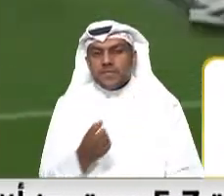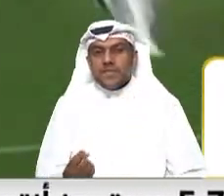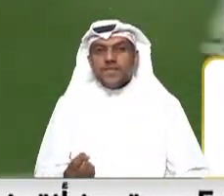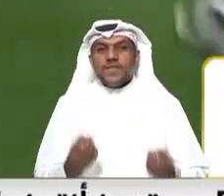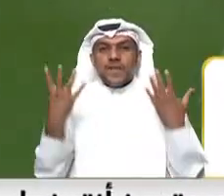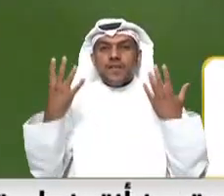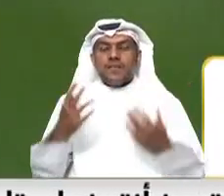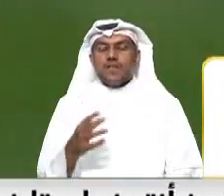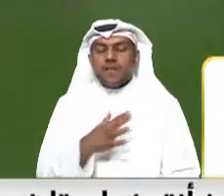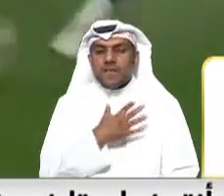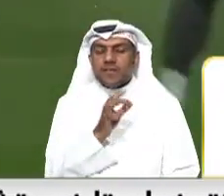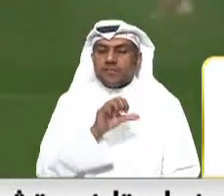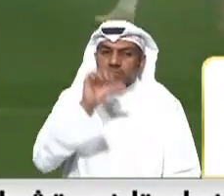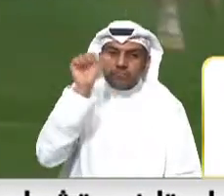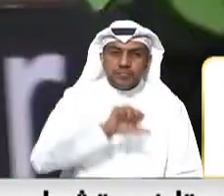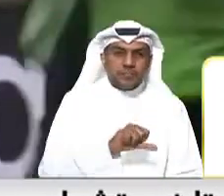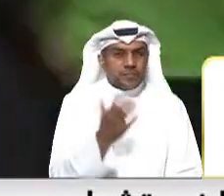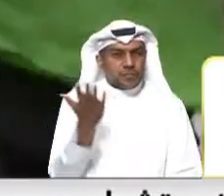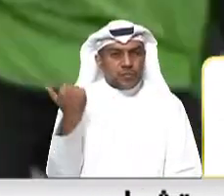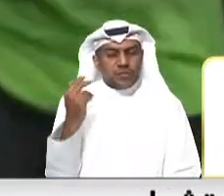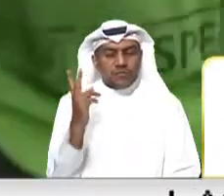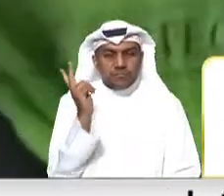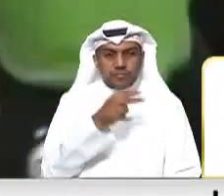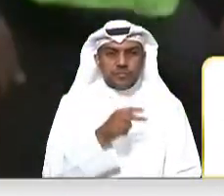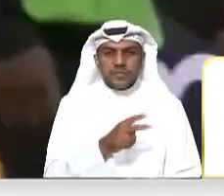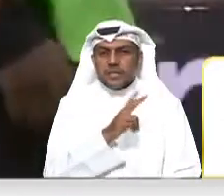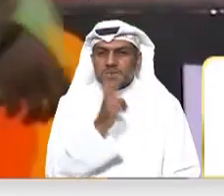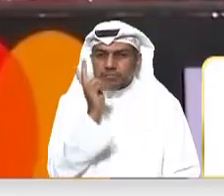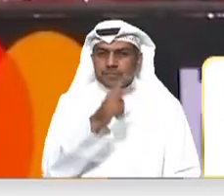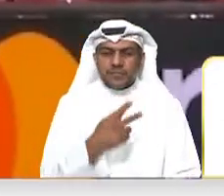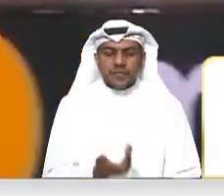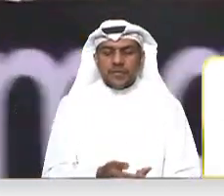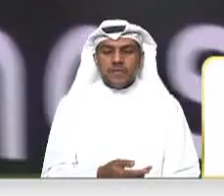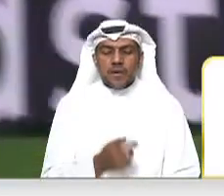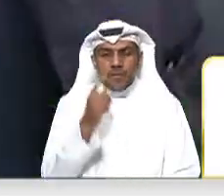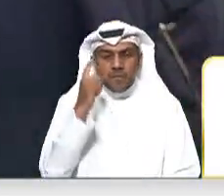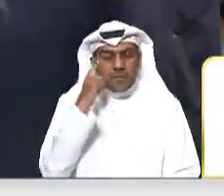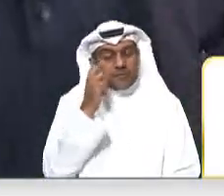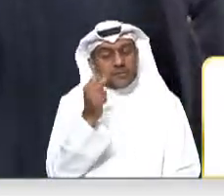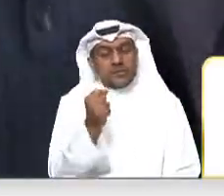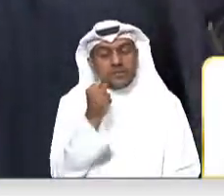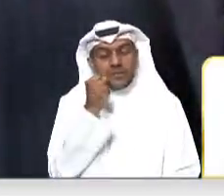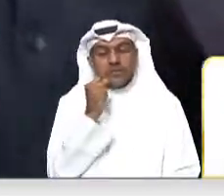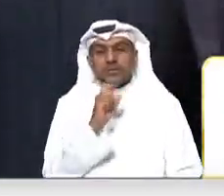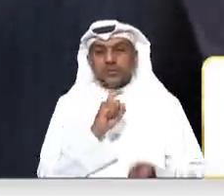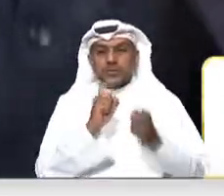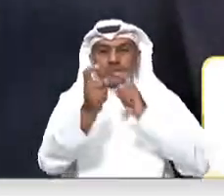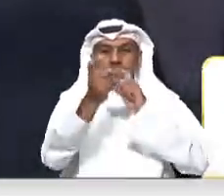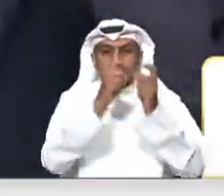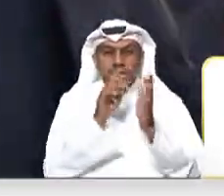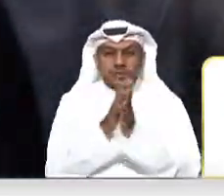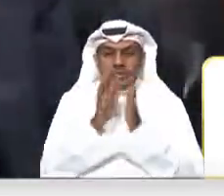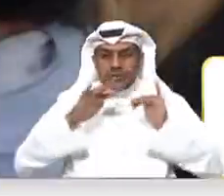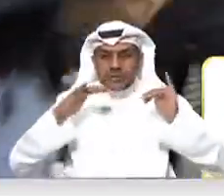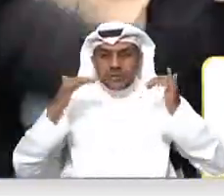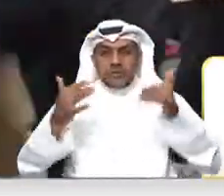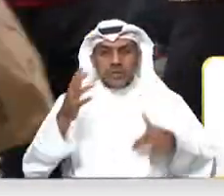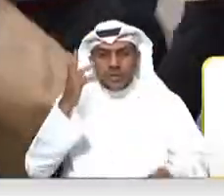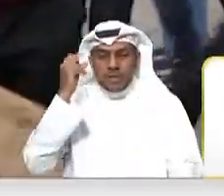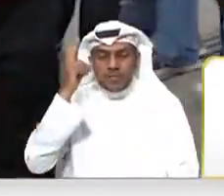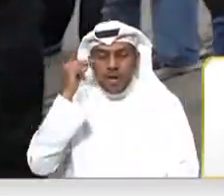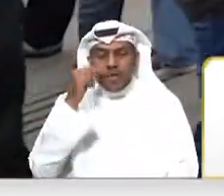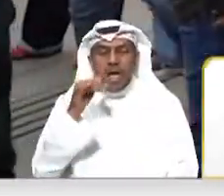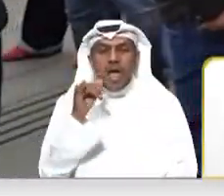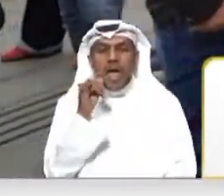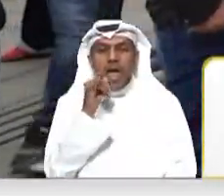بالإطاحة بالفرنسي باريس سان جيرمان وأتلتيكو مدريد، وهو طريق صعب مما دعا جماهير الفريق للزحف خلفه في